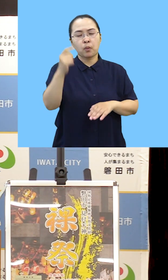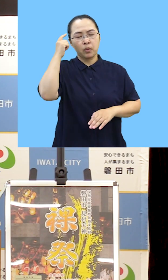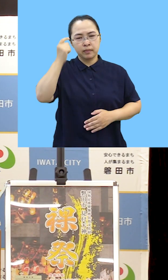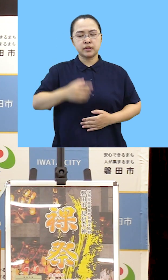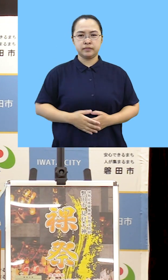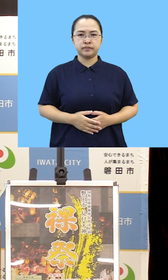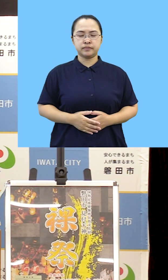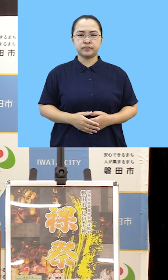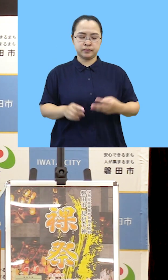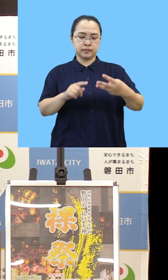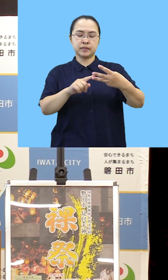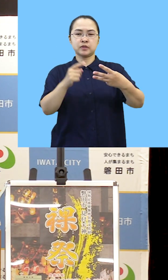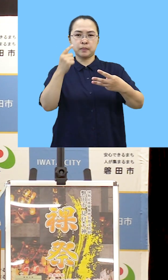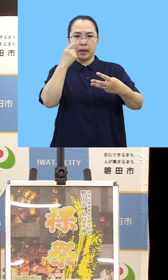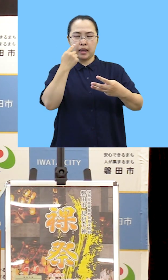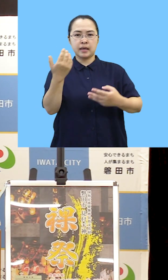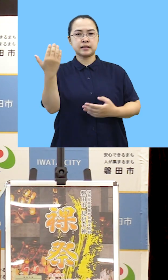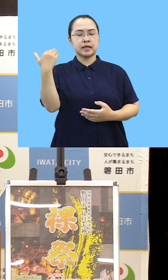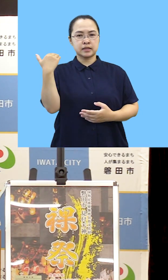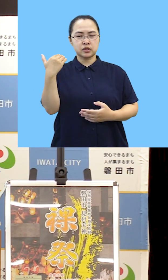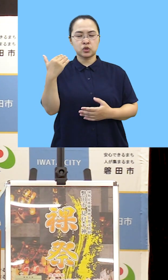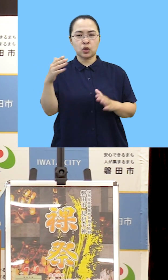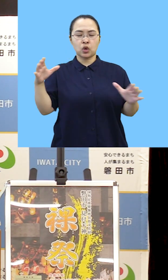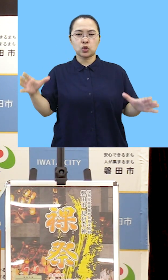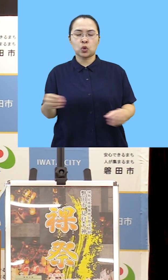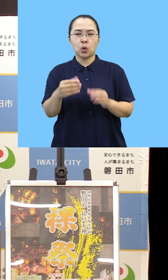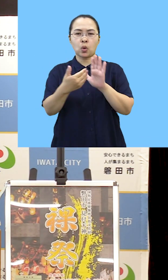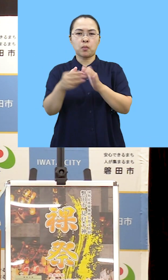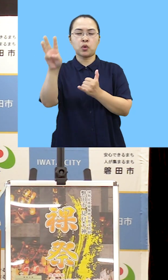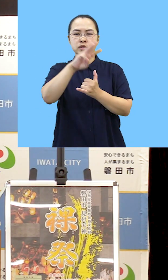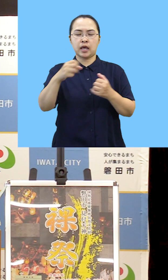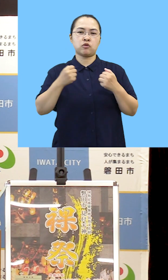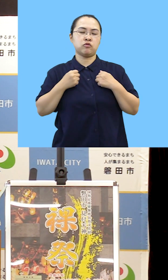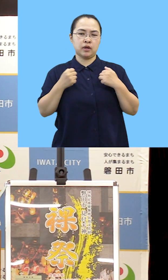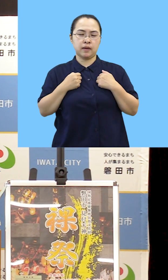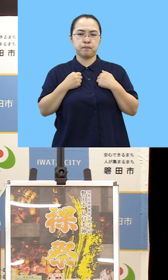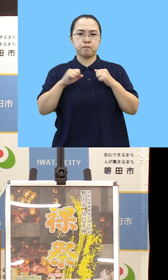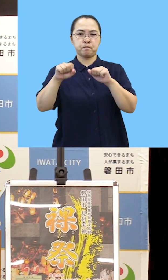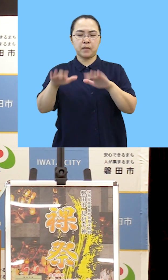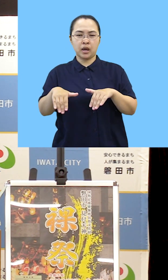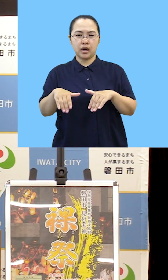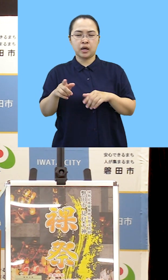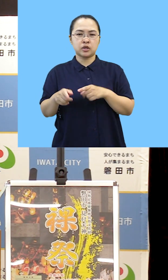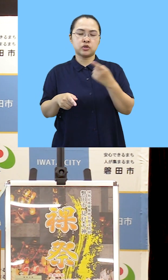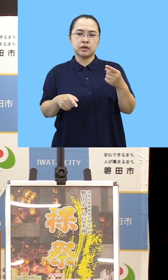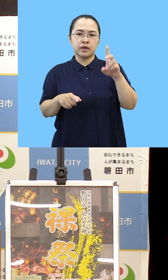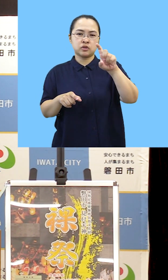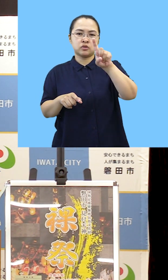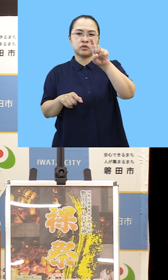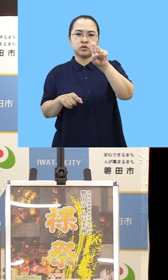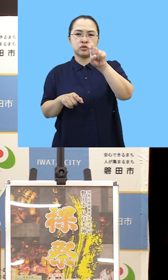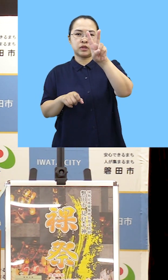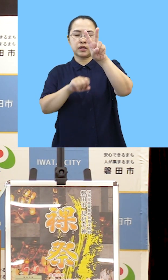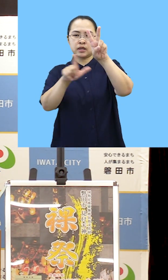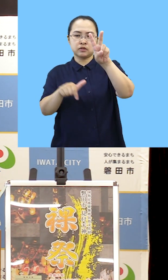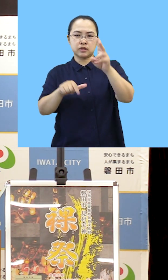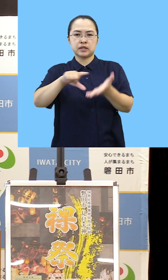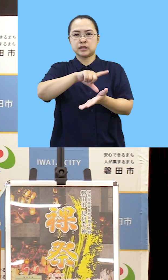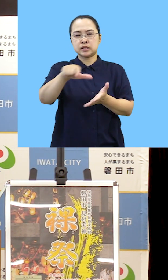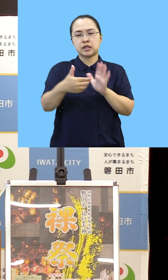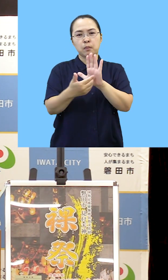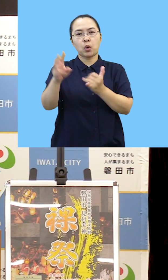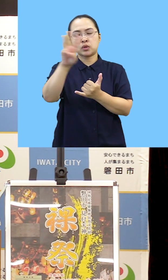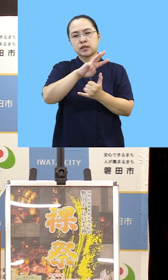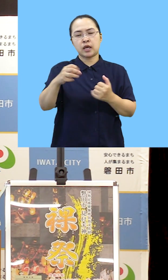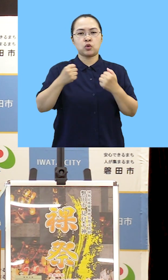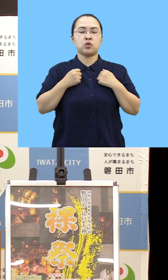3点目がですね、先日も総合防災訓練を行いましたが、次は12月に地域防災訓練を行う計